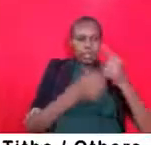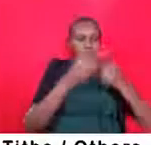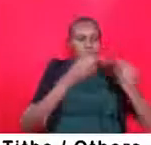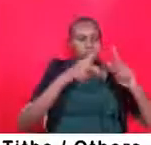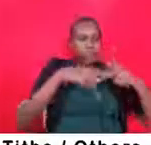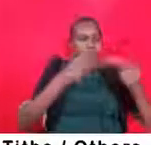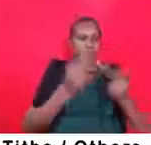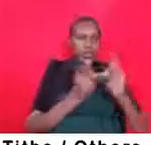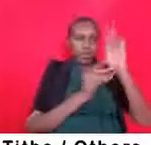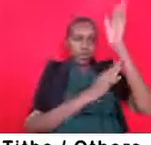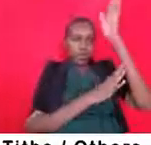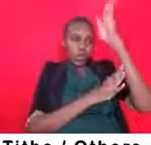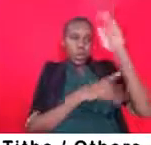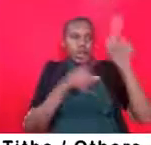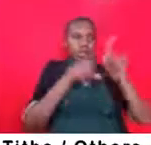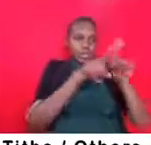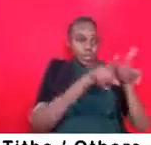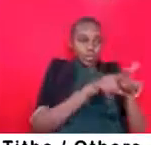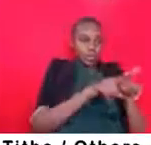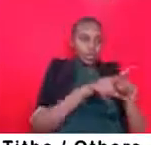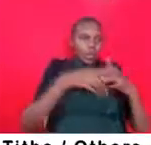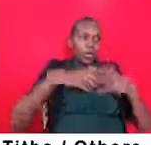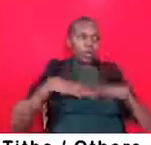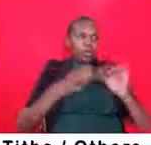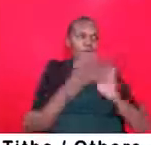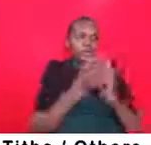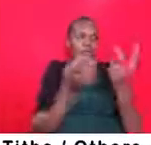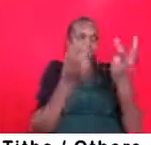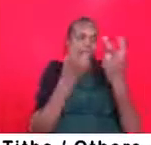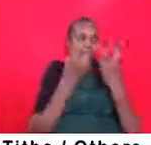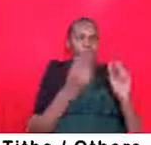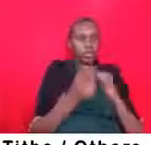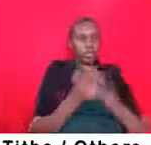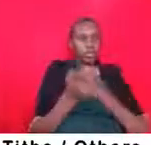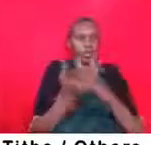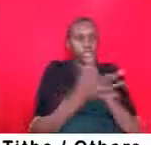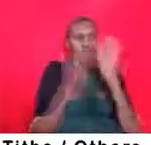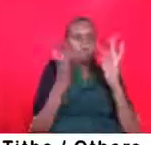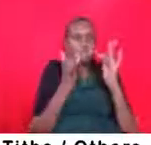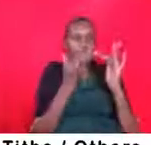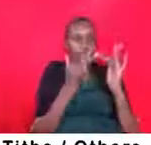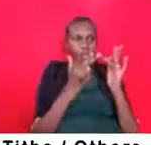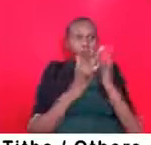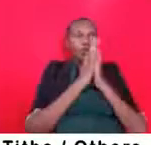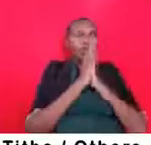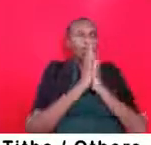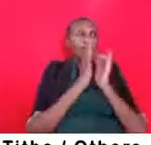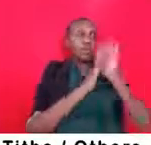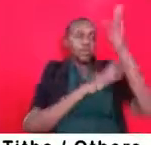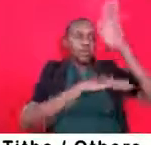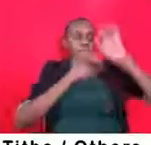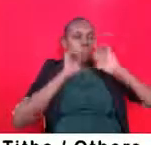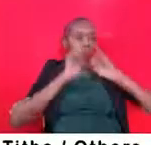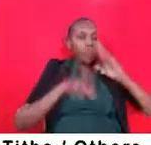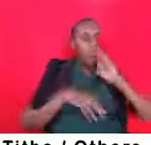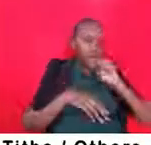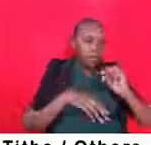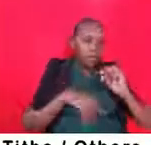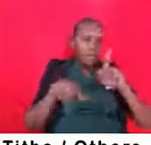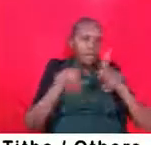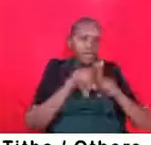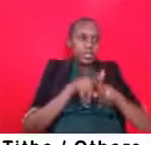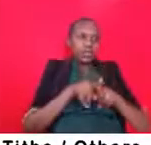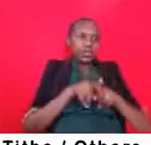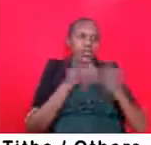yako. Na hata wale ambao wanatuangalia kupitia mtandao, tuomba Baba ukawabariki na